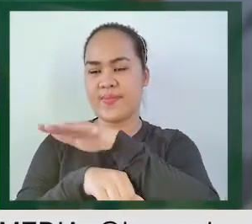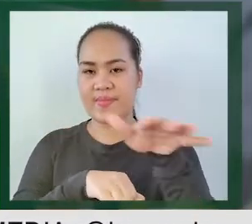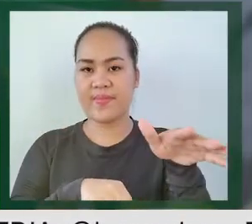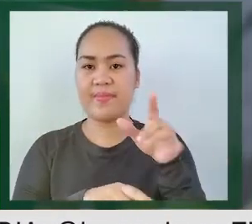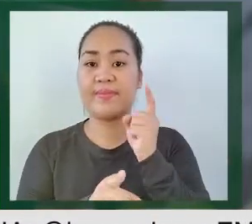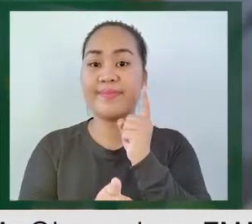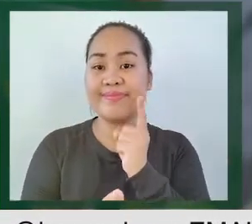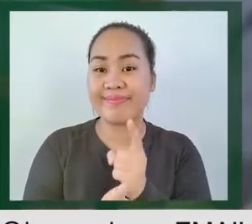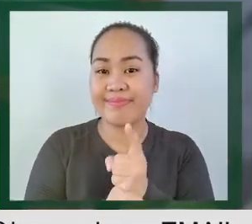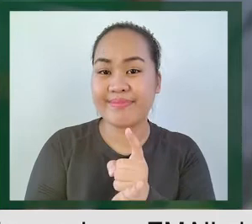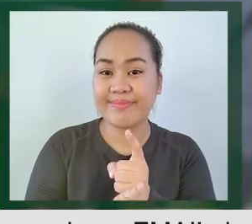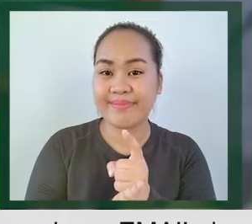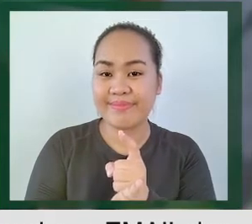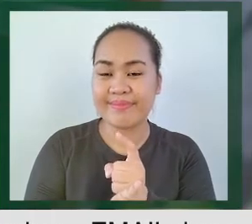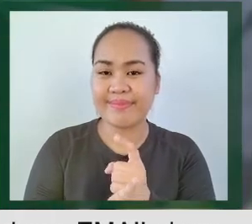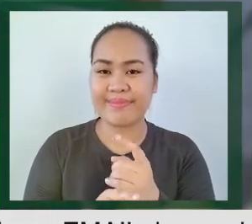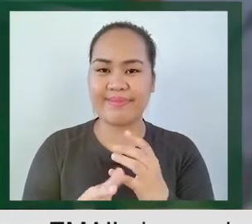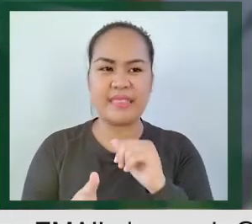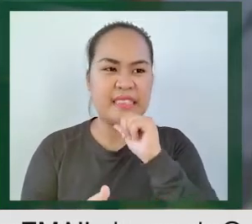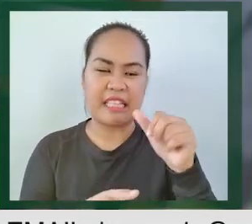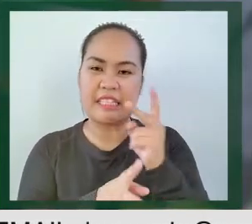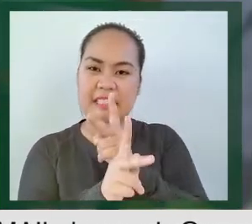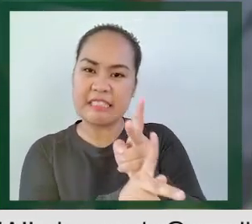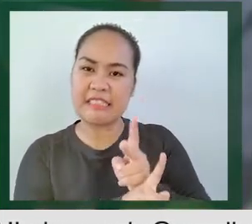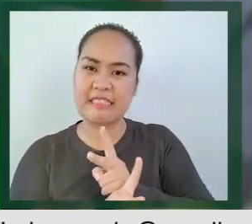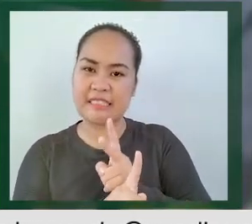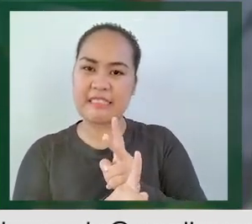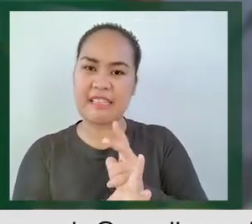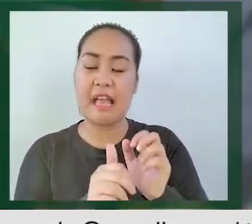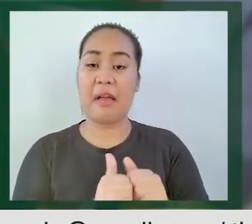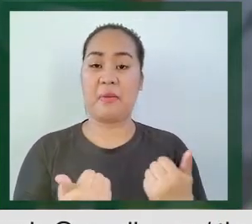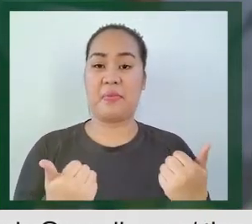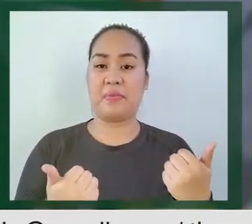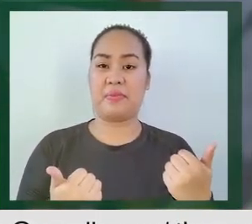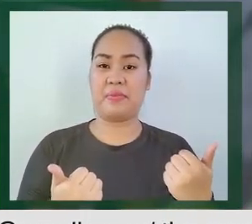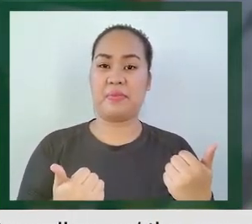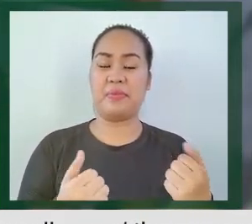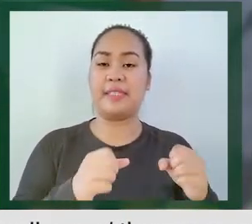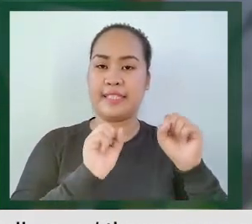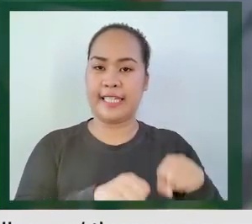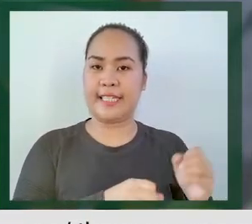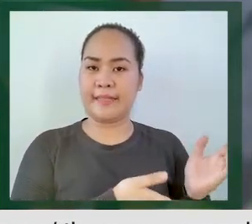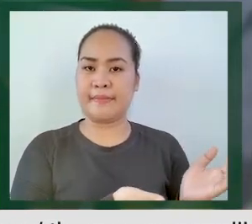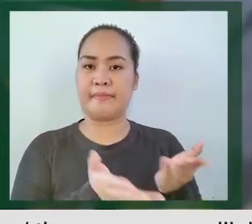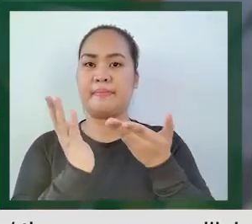tahanan, kung tayo man po ay lumalabas ng ating tahanan para